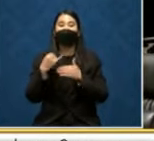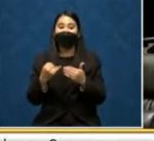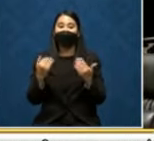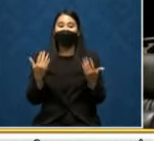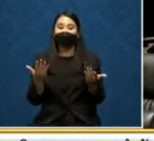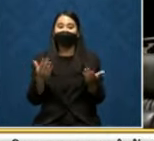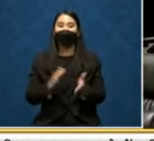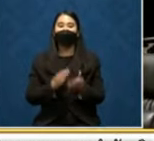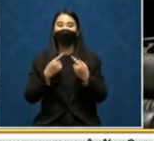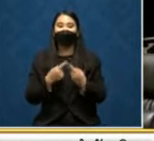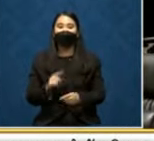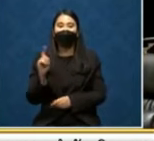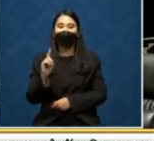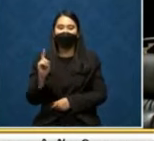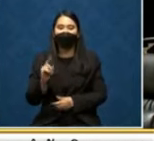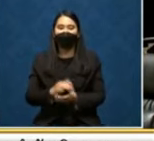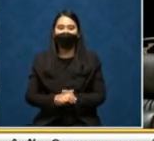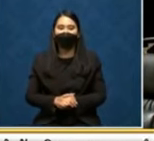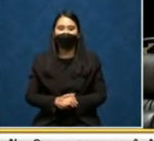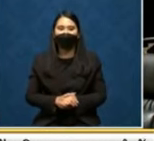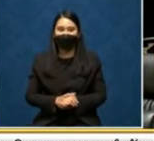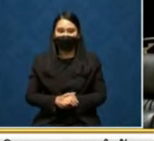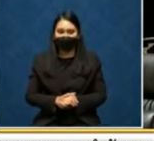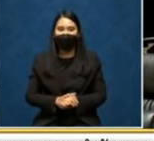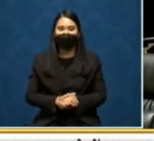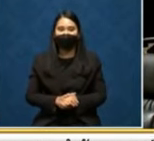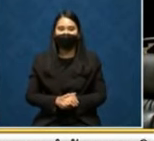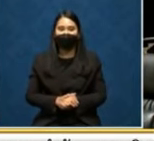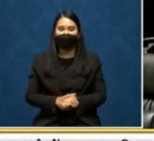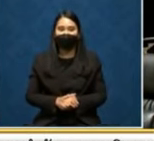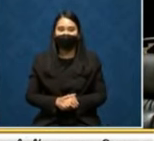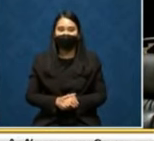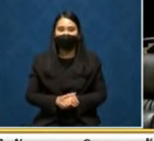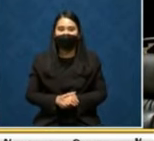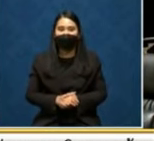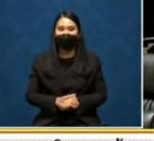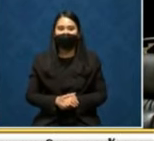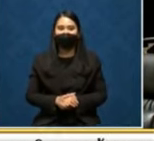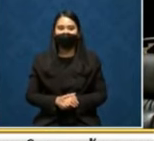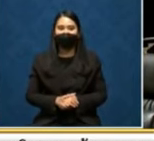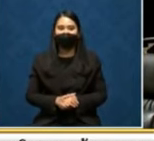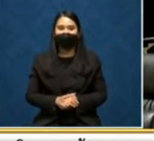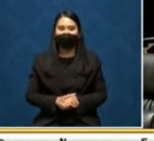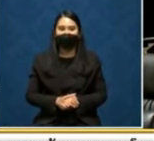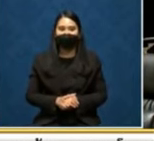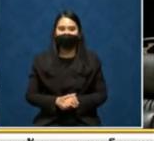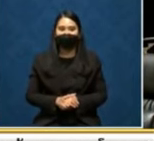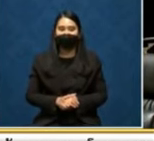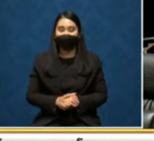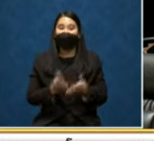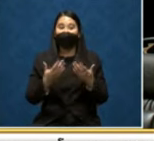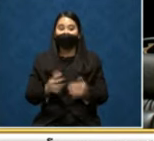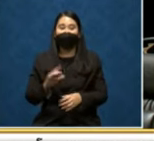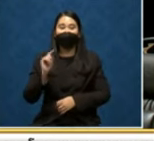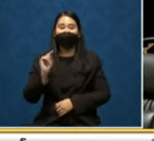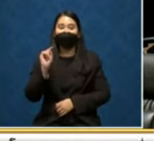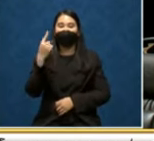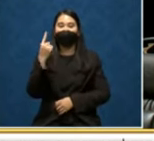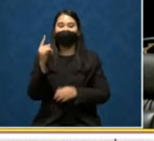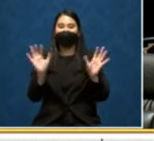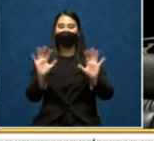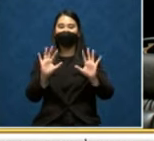แต่ท่านประธานครับสิ่งที่มันเกิดขึ้นก็คือเรื่องราวเหล่านี้ไม่ได้เป็นเรื่องใหม่ครับ